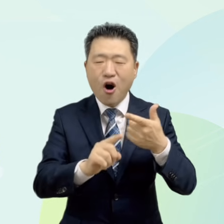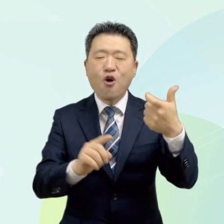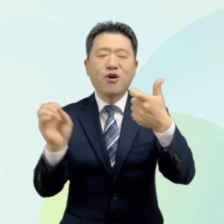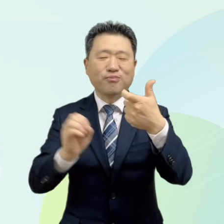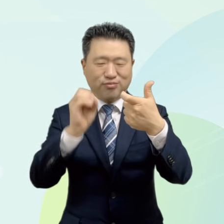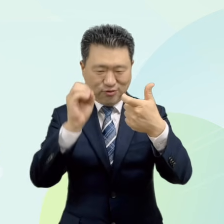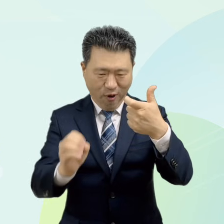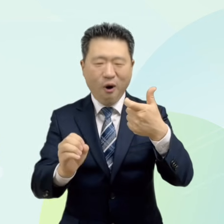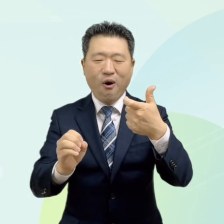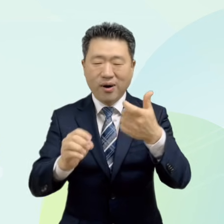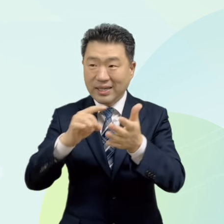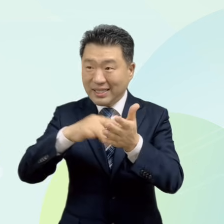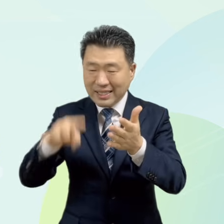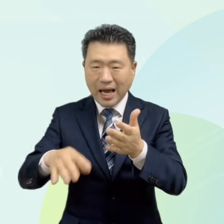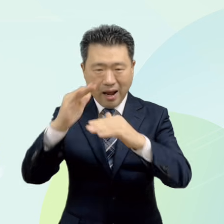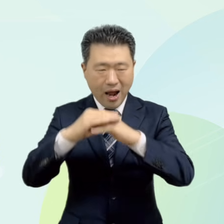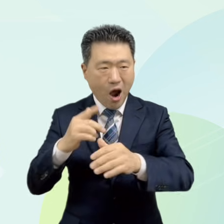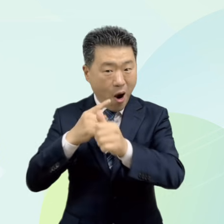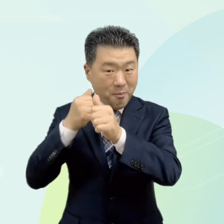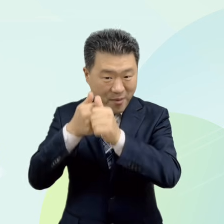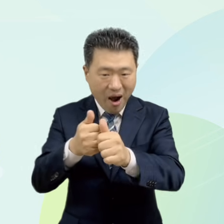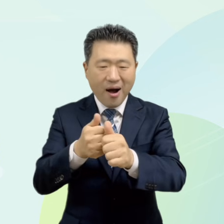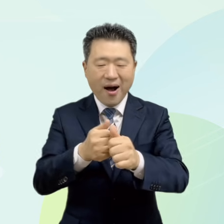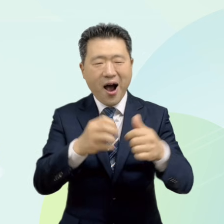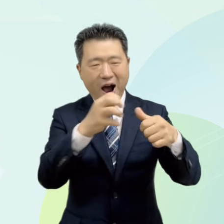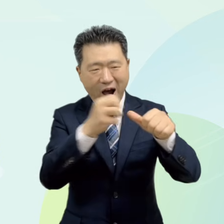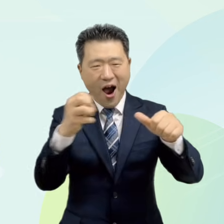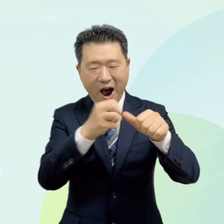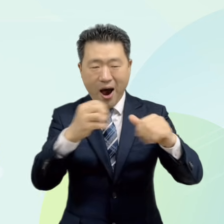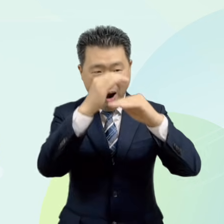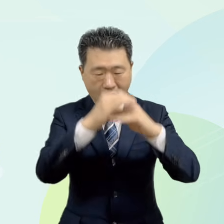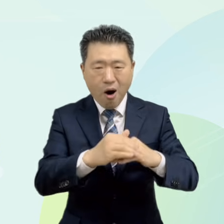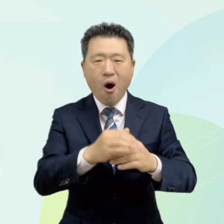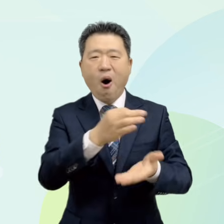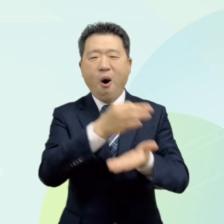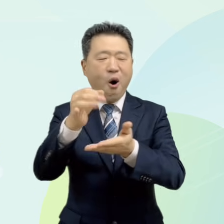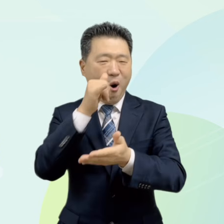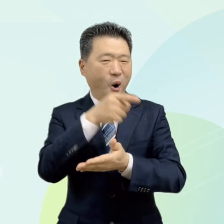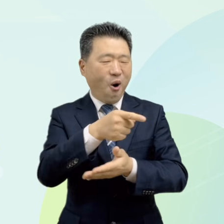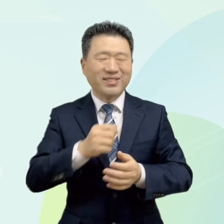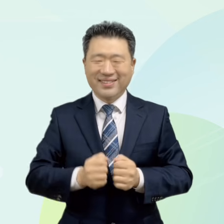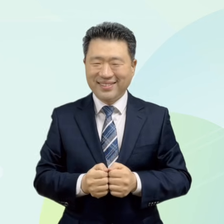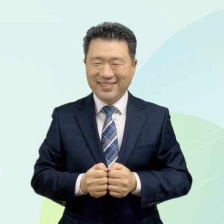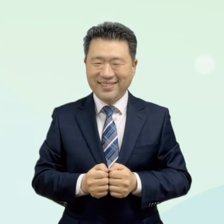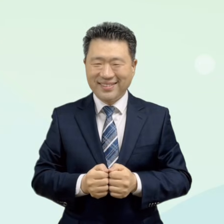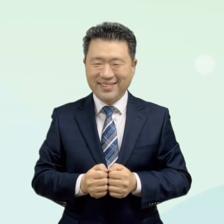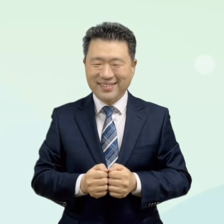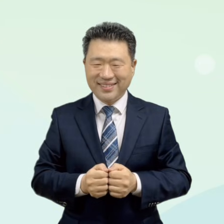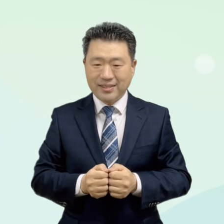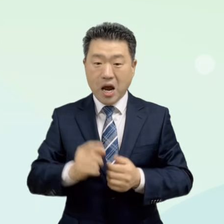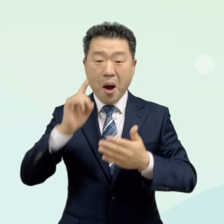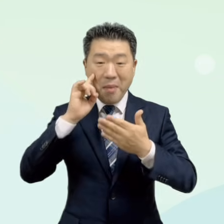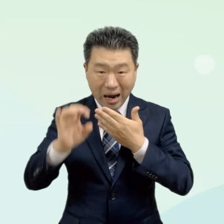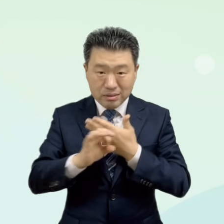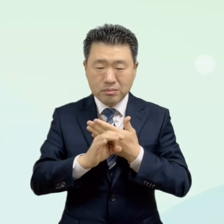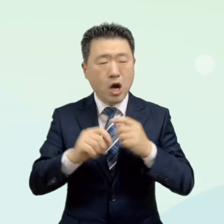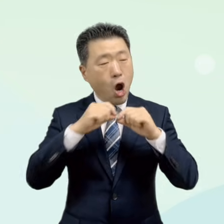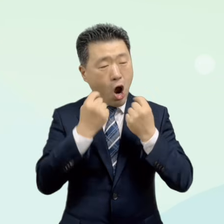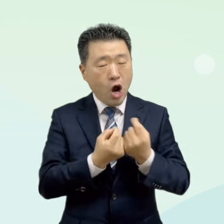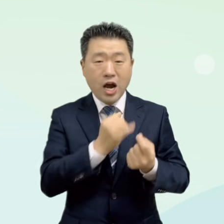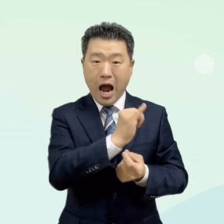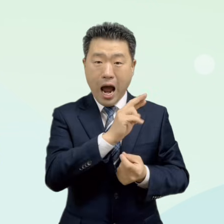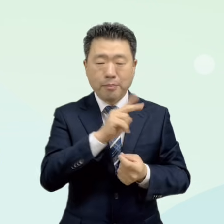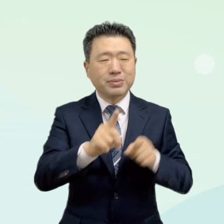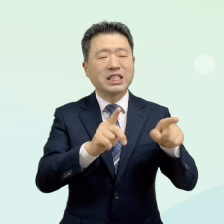차부터는 60%에 해당되는 세율로 연금소득세를 납부하게 되기 때문입니다. 만약 기존에